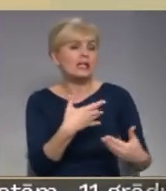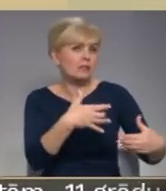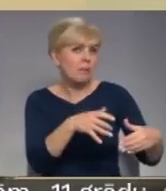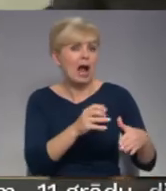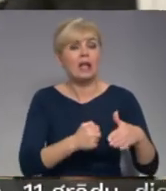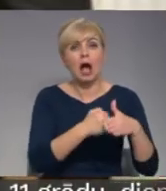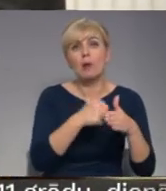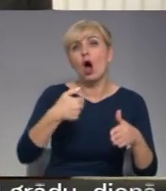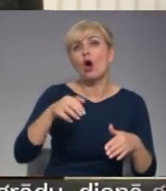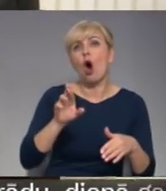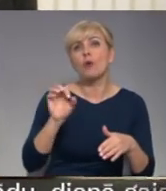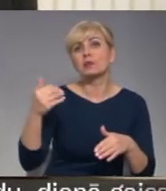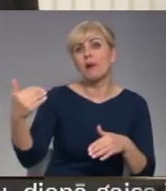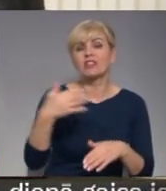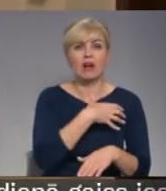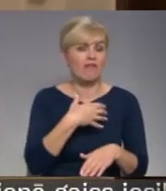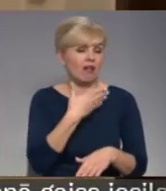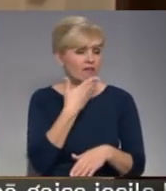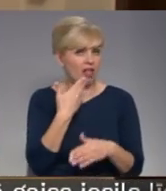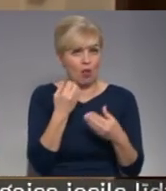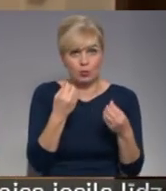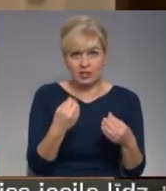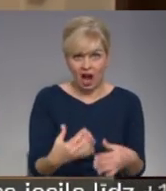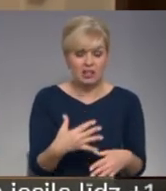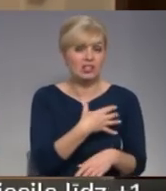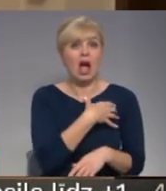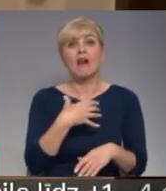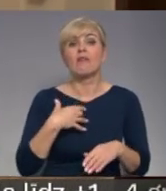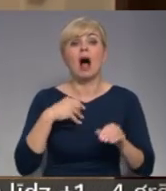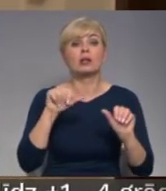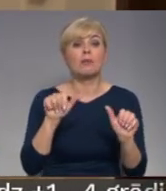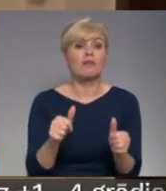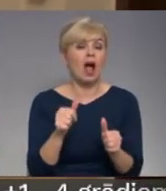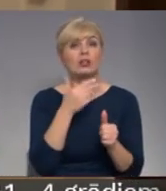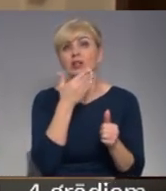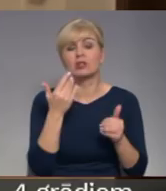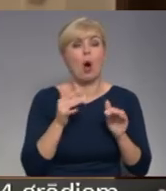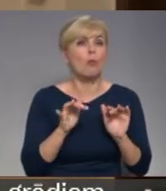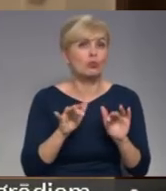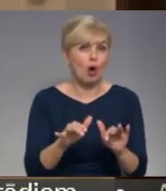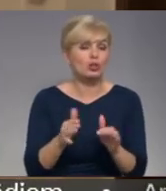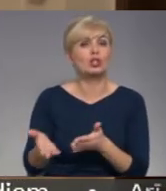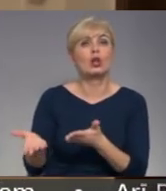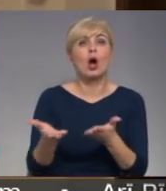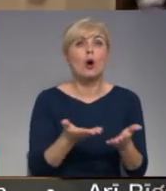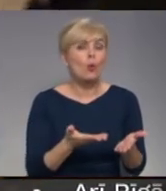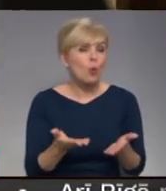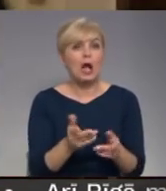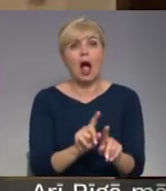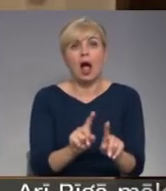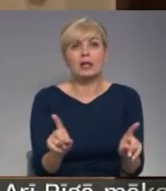atbalstīt Gobzem valdību, vēl nav skaidrs. Valdības veidošana tas nav process, kurā